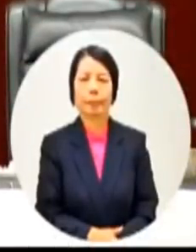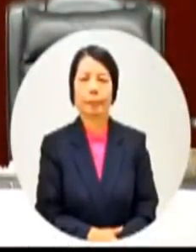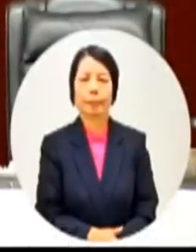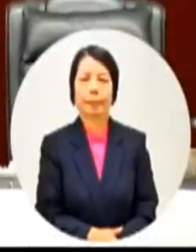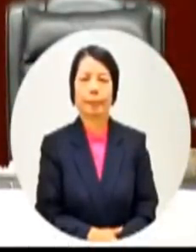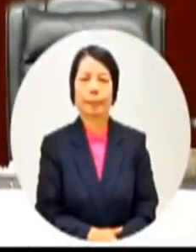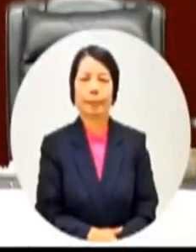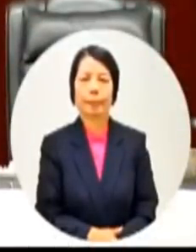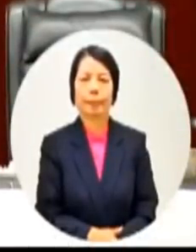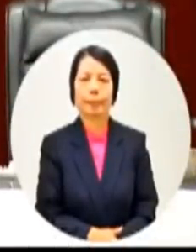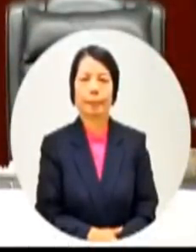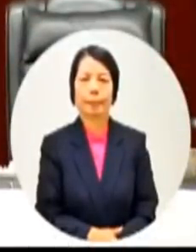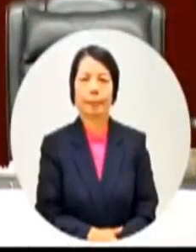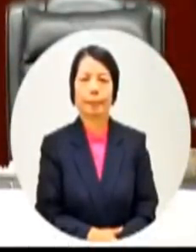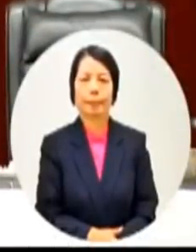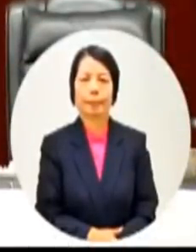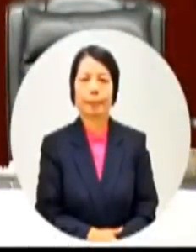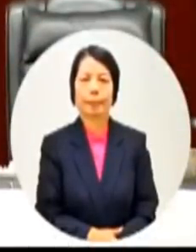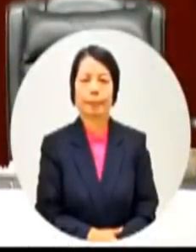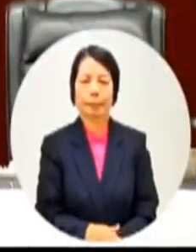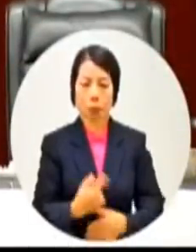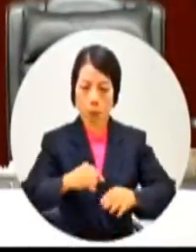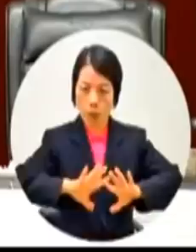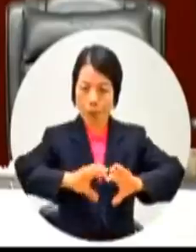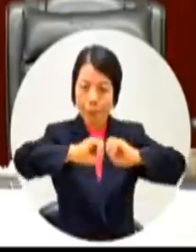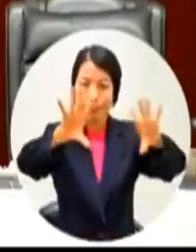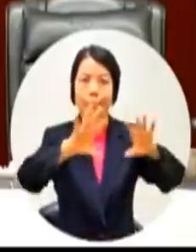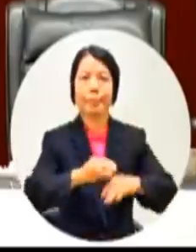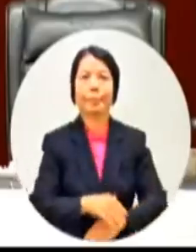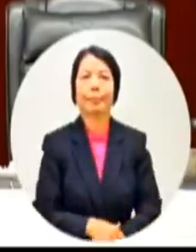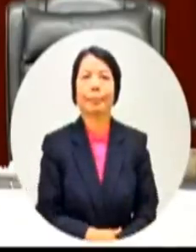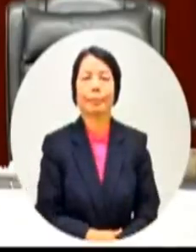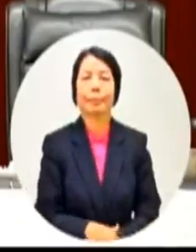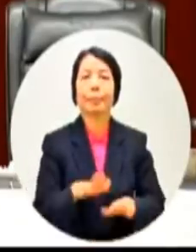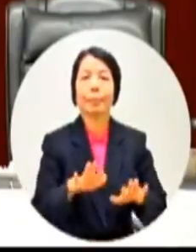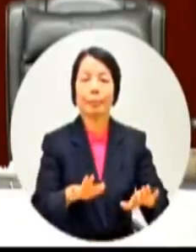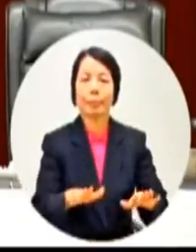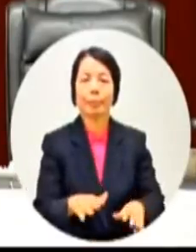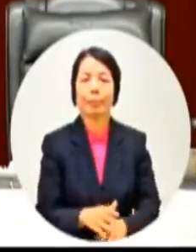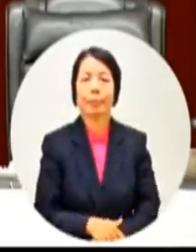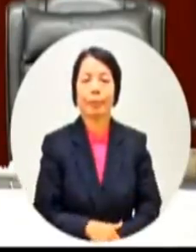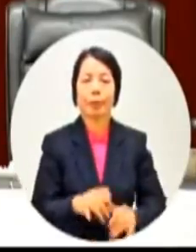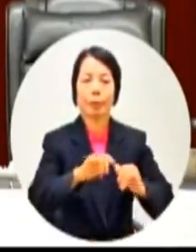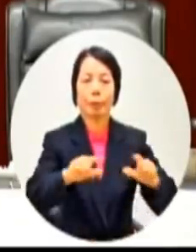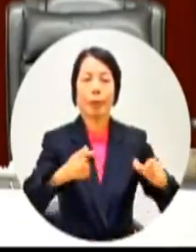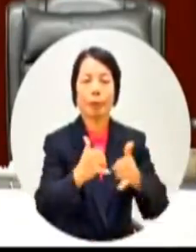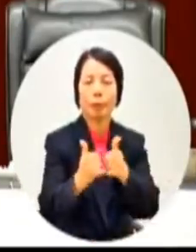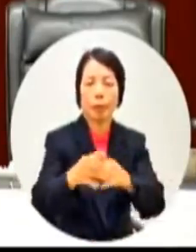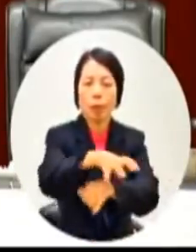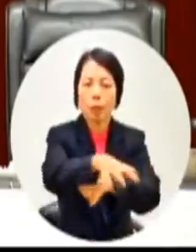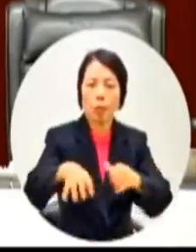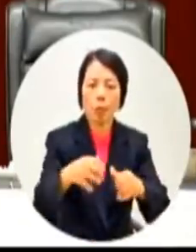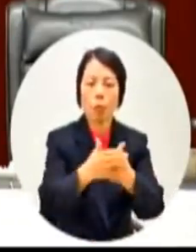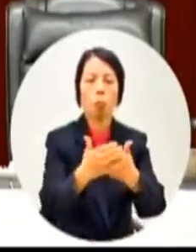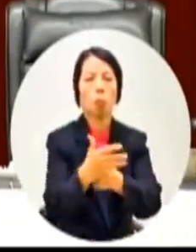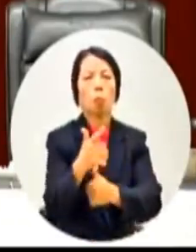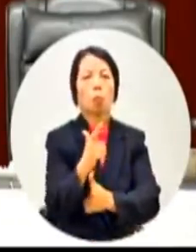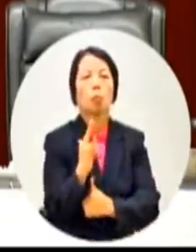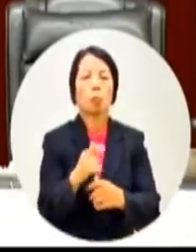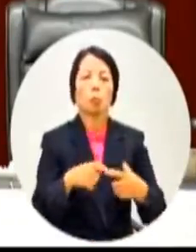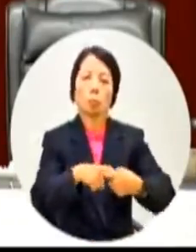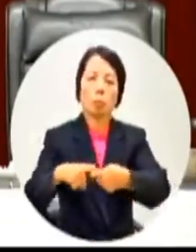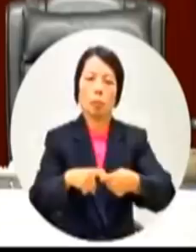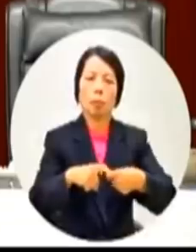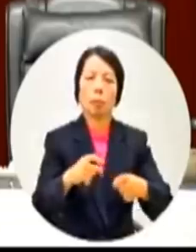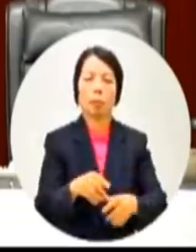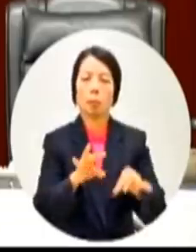啊，向大家报告哈，现在有大社环境守护联盟、地球公民基金会、